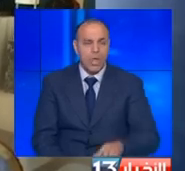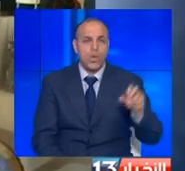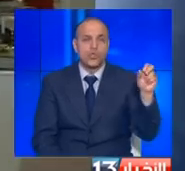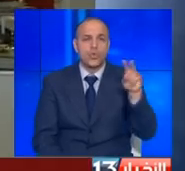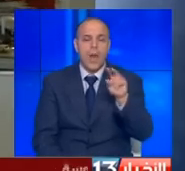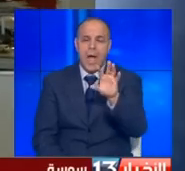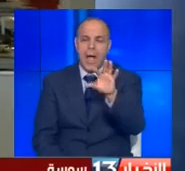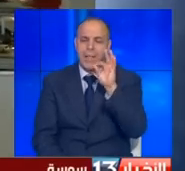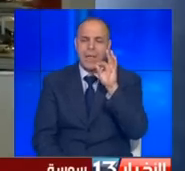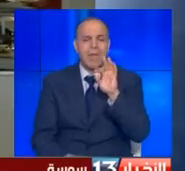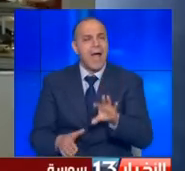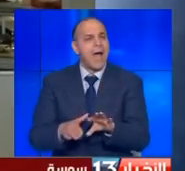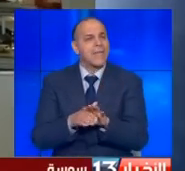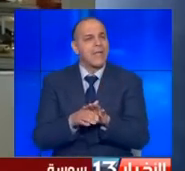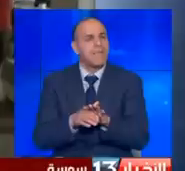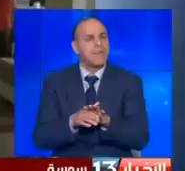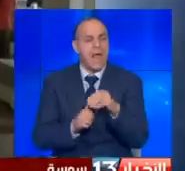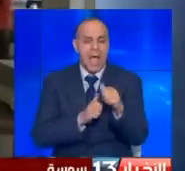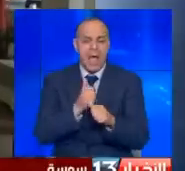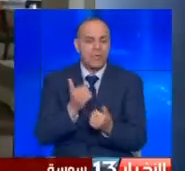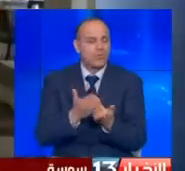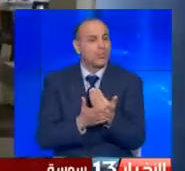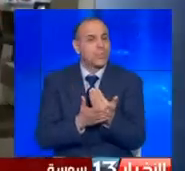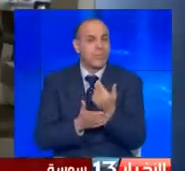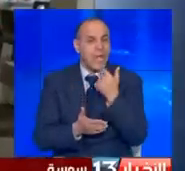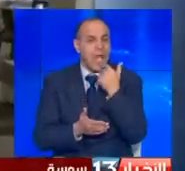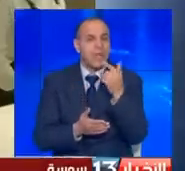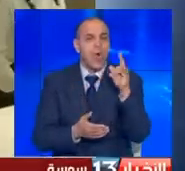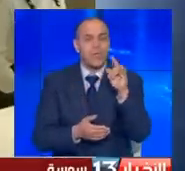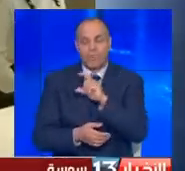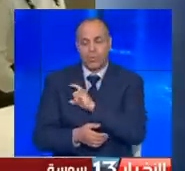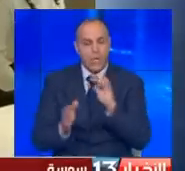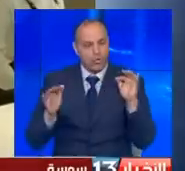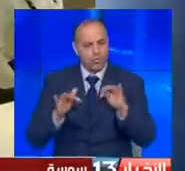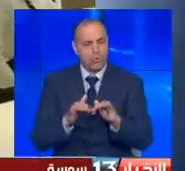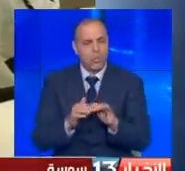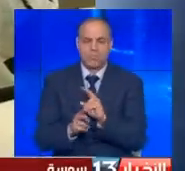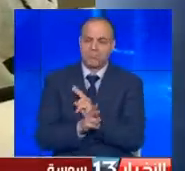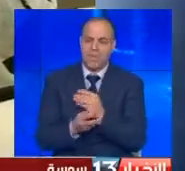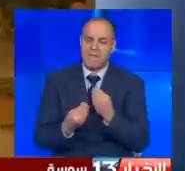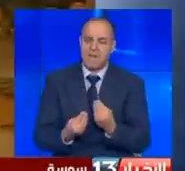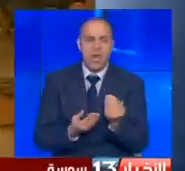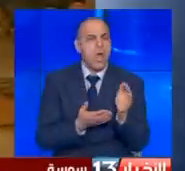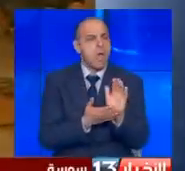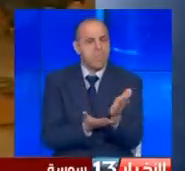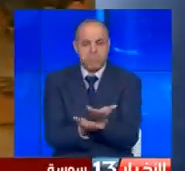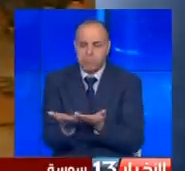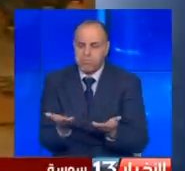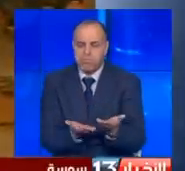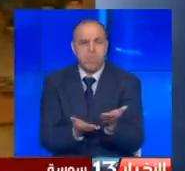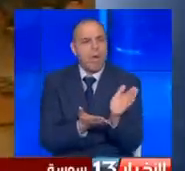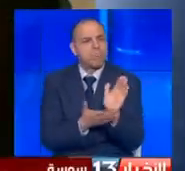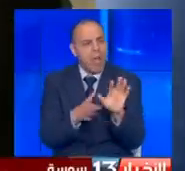اختاروا قضاء الاحتفالات بحلول سنه اداريه جديده في مستمتعين ب ما يقدم لهم من خدمات وعروض